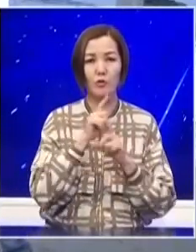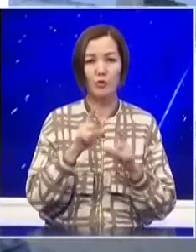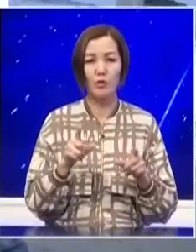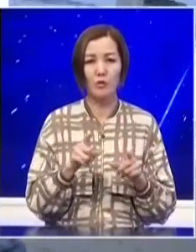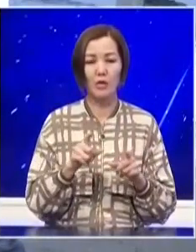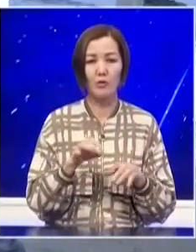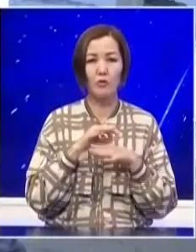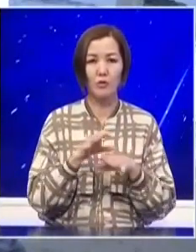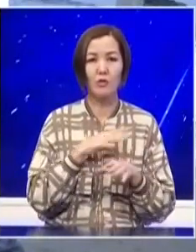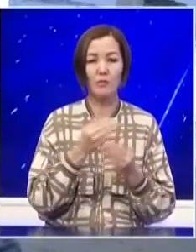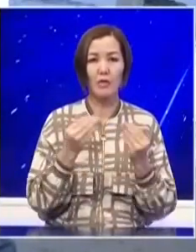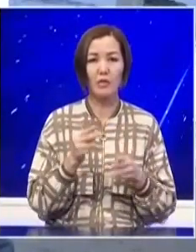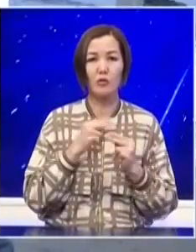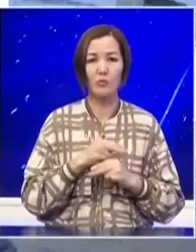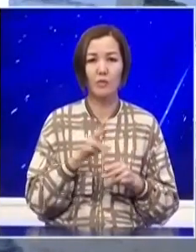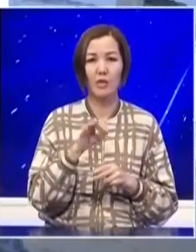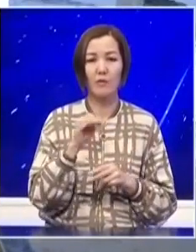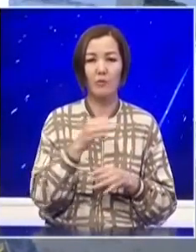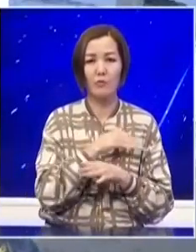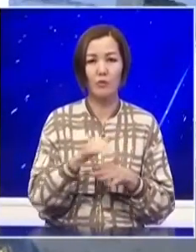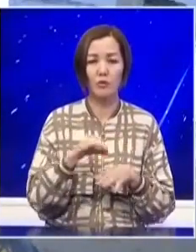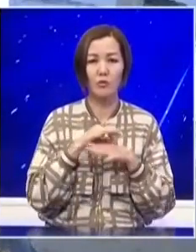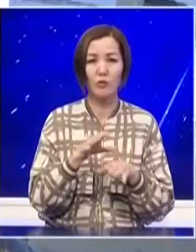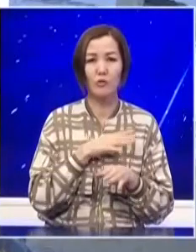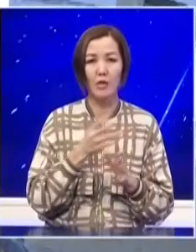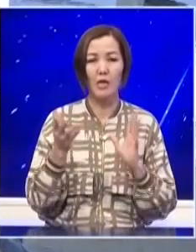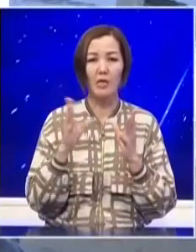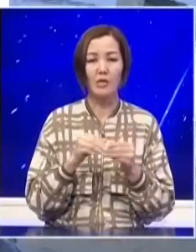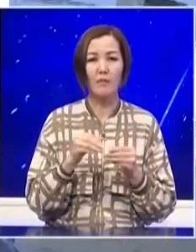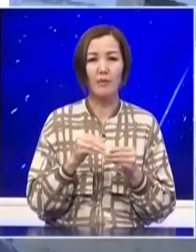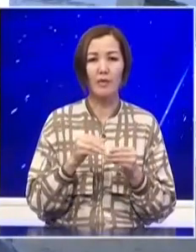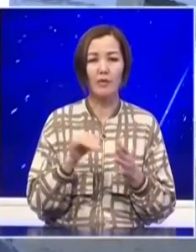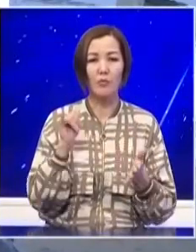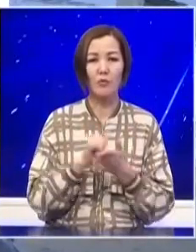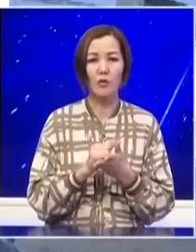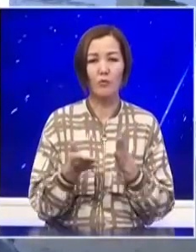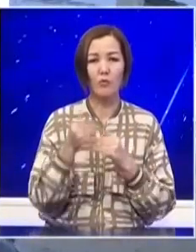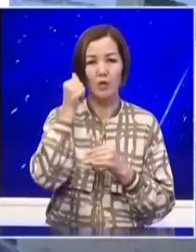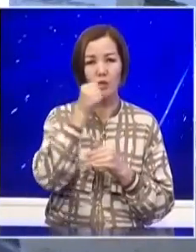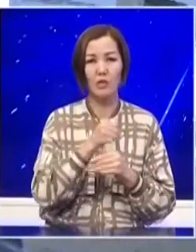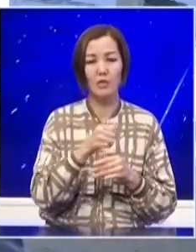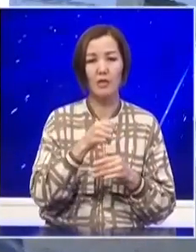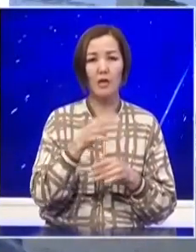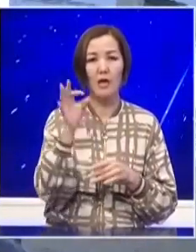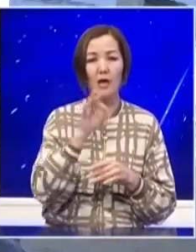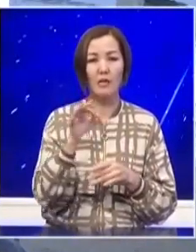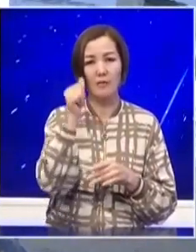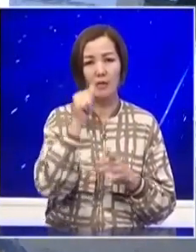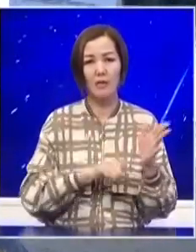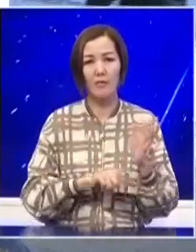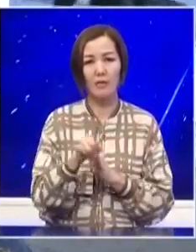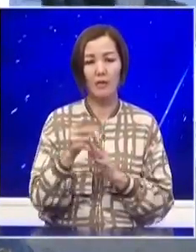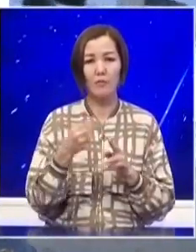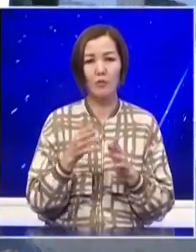жүйелерін жүргіземіз. Қазір жұмыстар Ломоносов көшесінде жүргізіліп жатыр. Жалпы кәріз жүйелерін орнатуды өткен жылдың қазан айынан бастағанбыз.